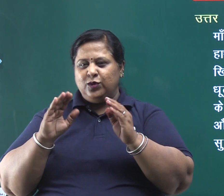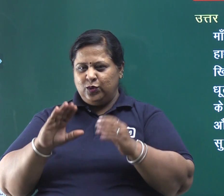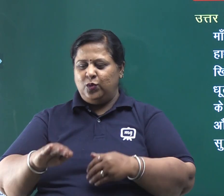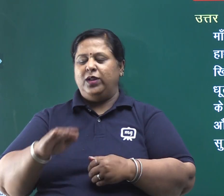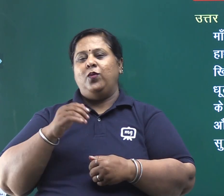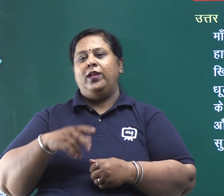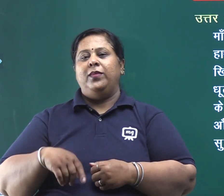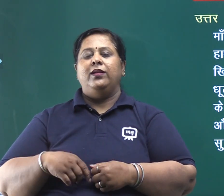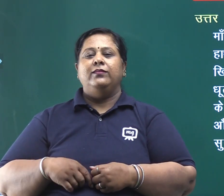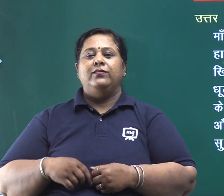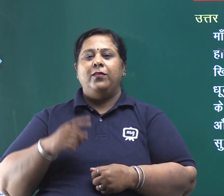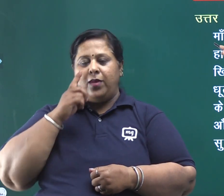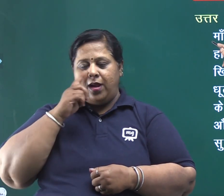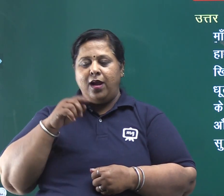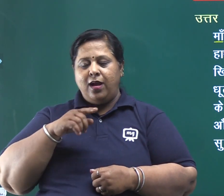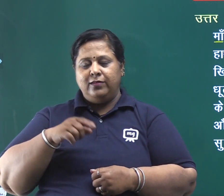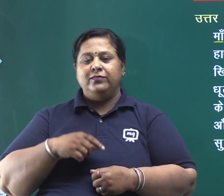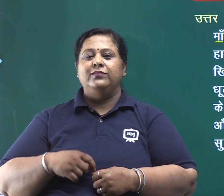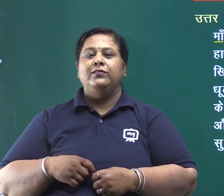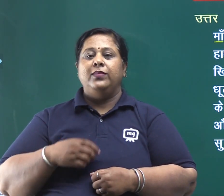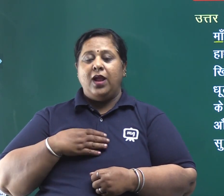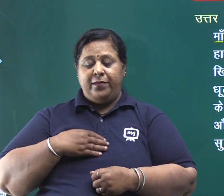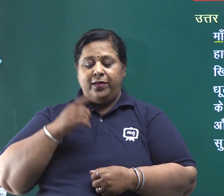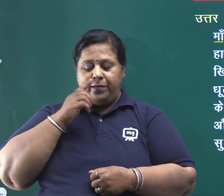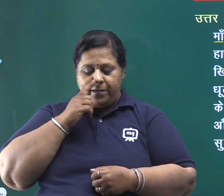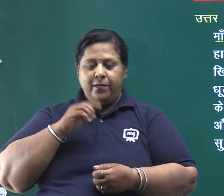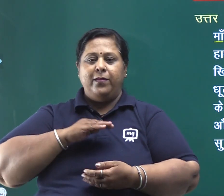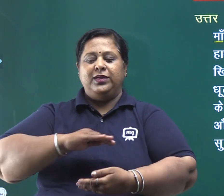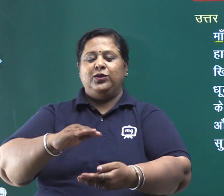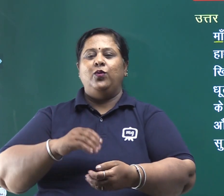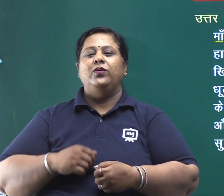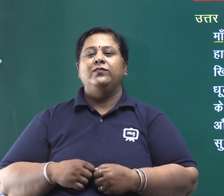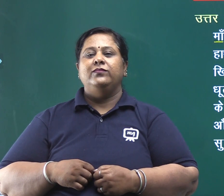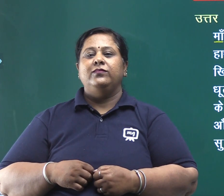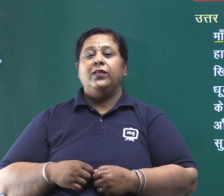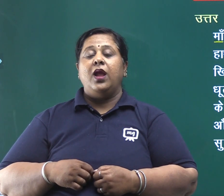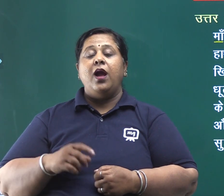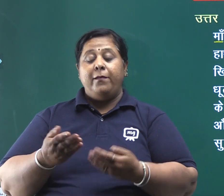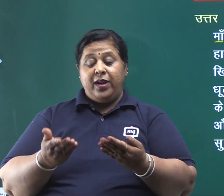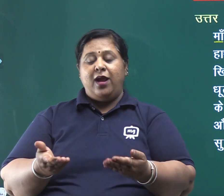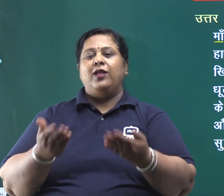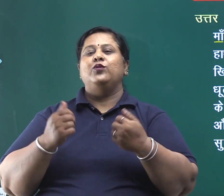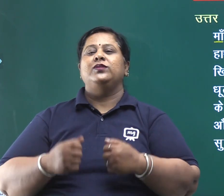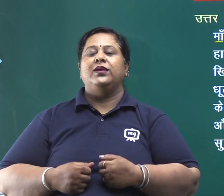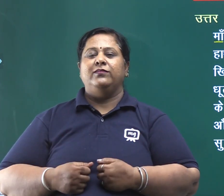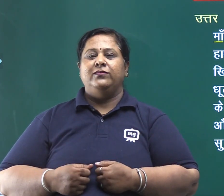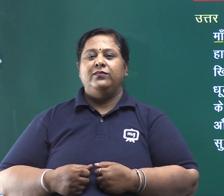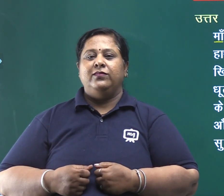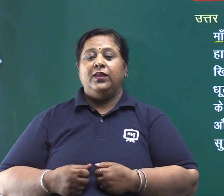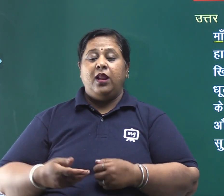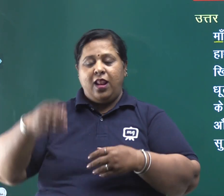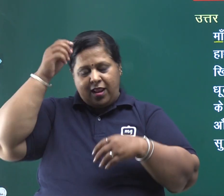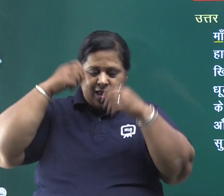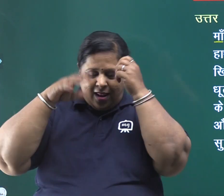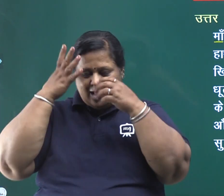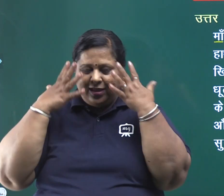पर माँ अपनी बच्ची को अपने हाथों से